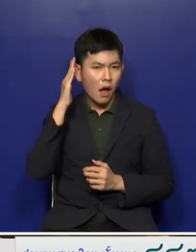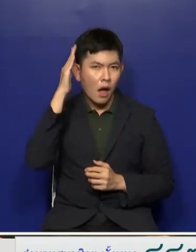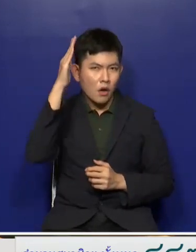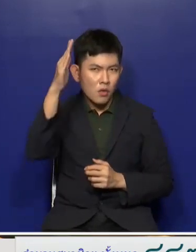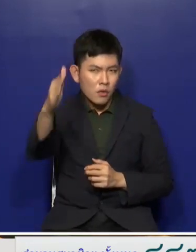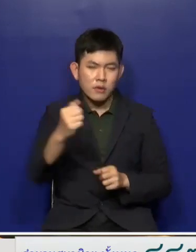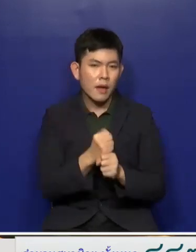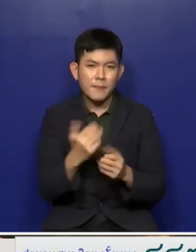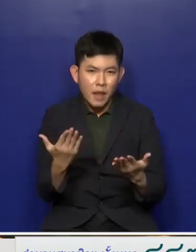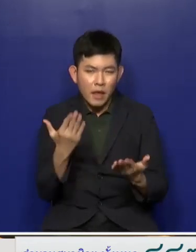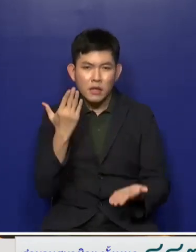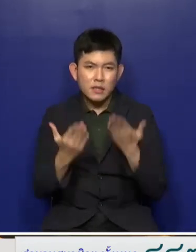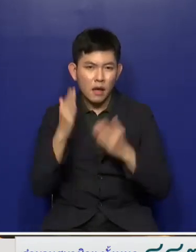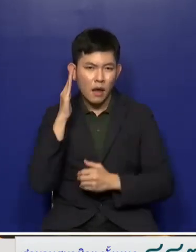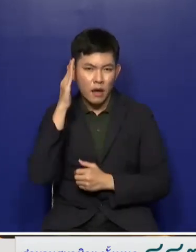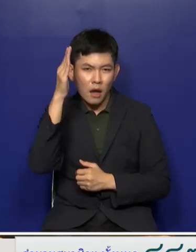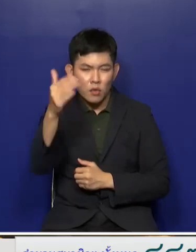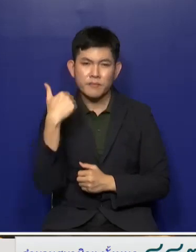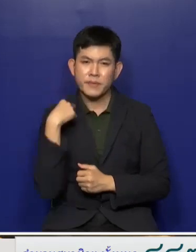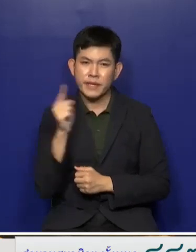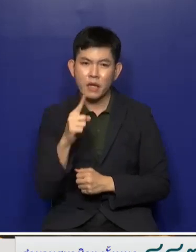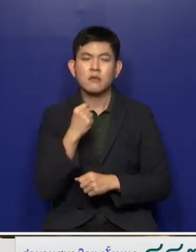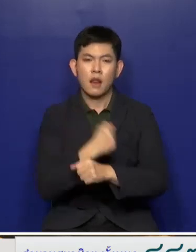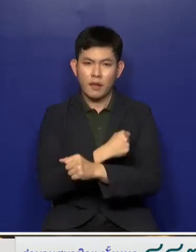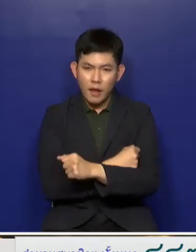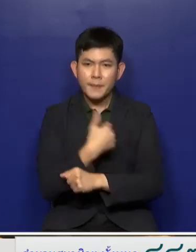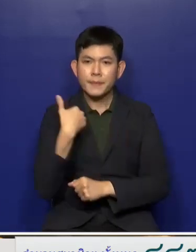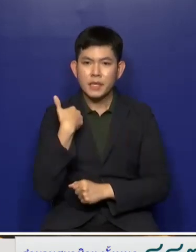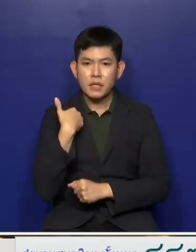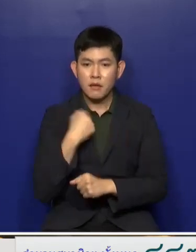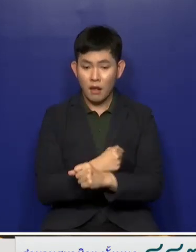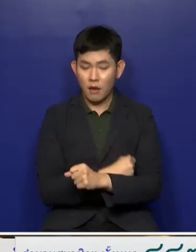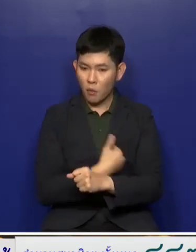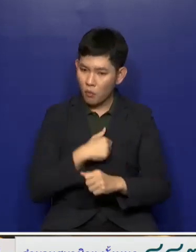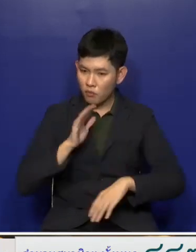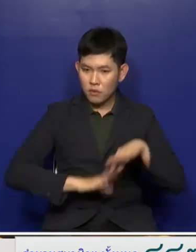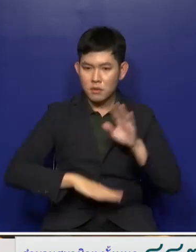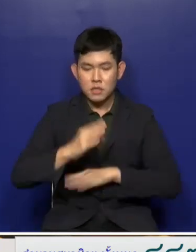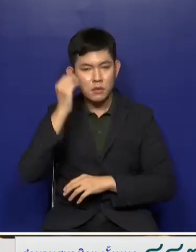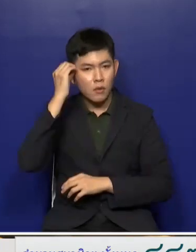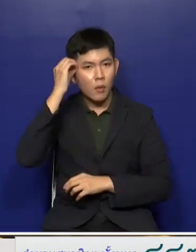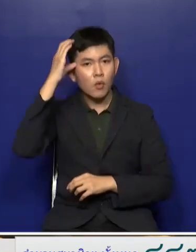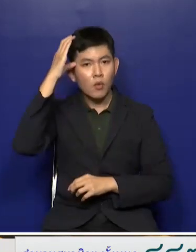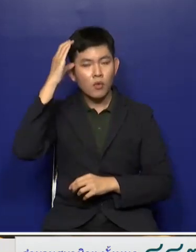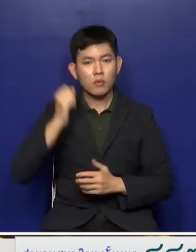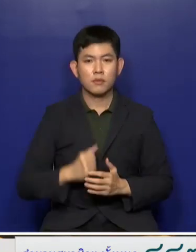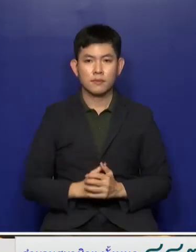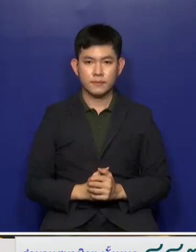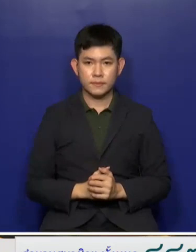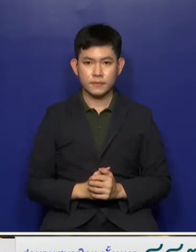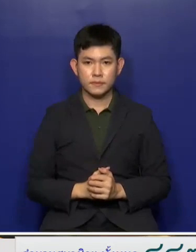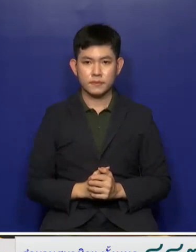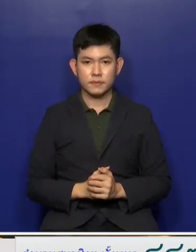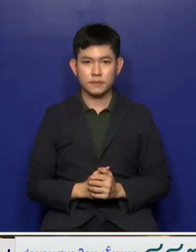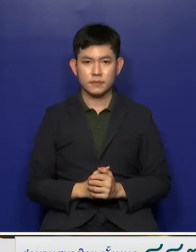ไรและในอนาคตเหล่านั้นมันต้องมีแรงงานอยู่และแรงงานต้องมีฝีมือที่มีองค์ความรู้ส